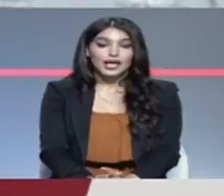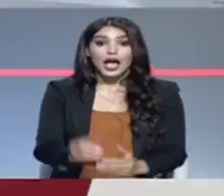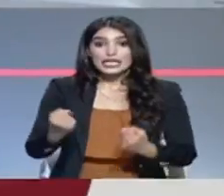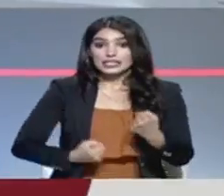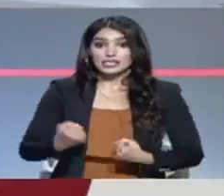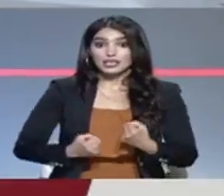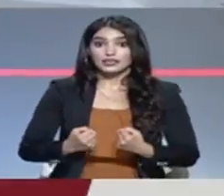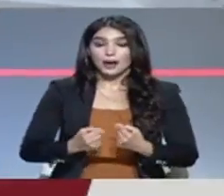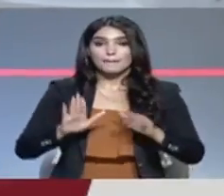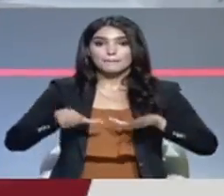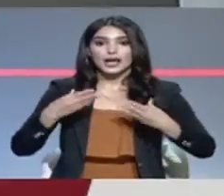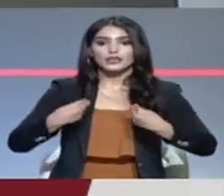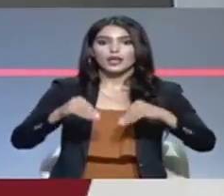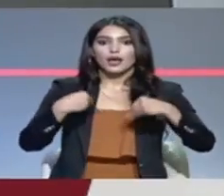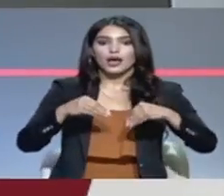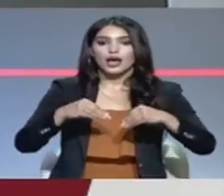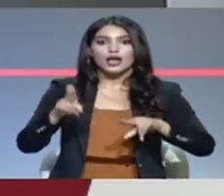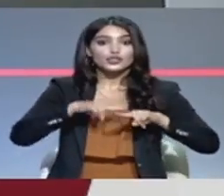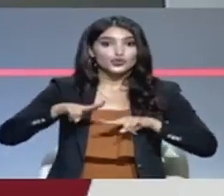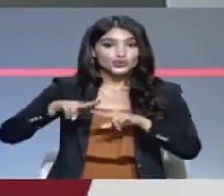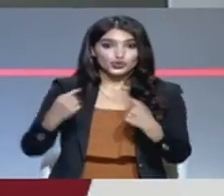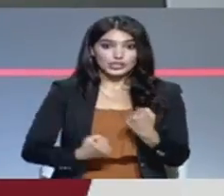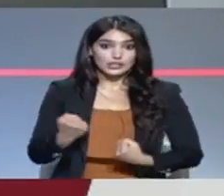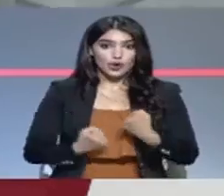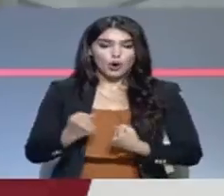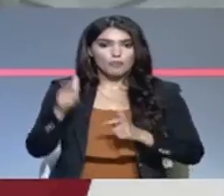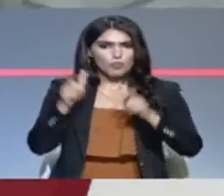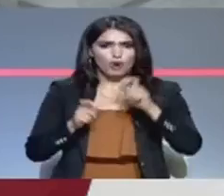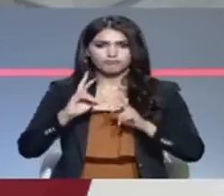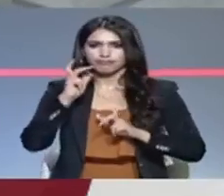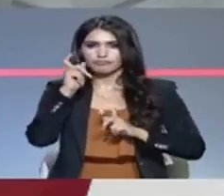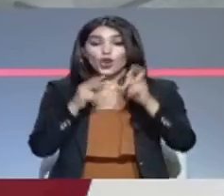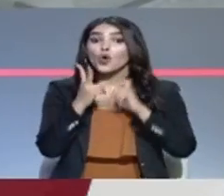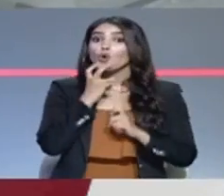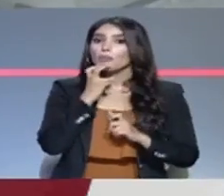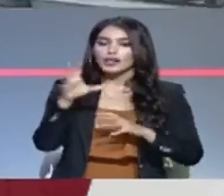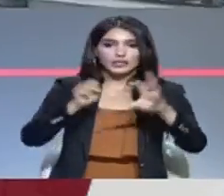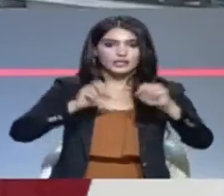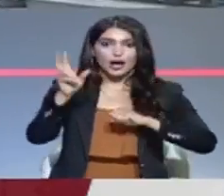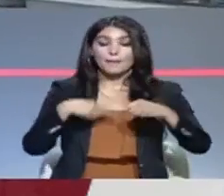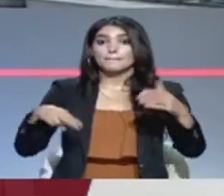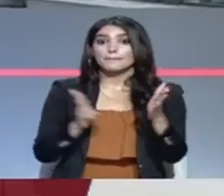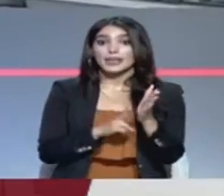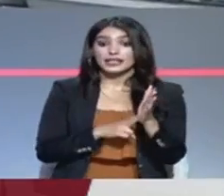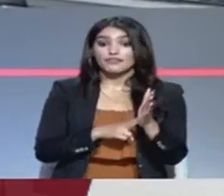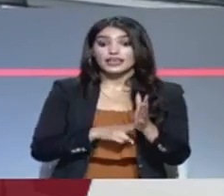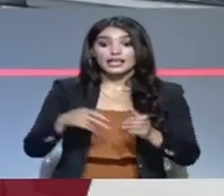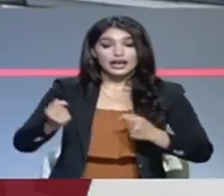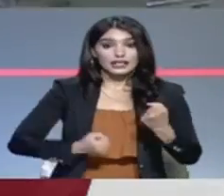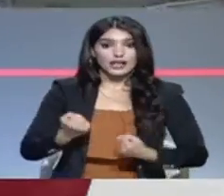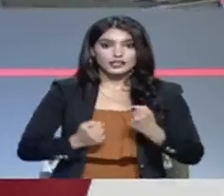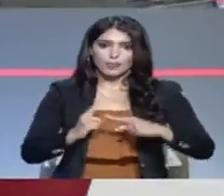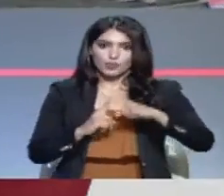خدمات مصلحة ما بعد البيع في المحلات التجارية محل تشكيات المستهلك، ودعوة لتفعيل هذه الخدمات